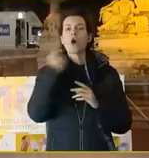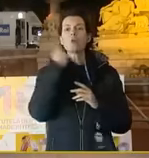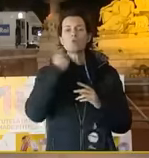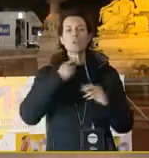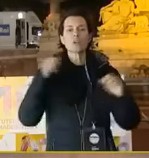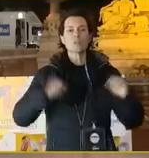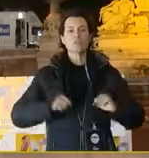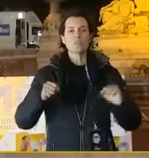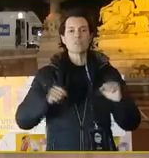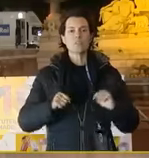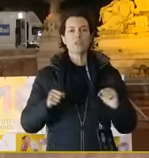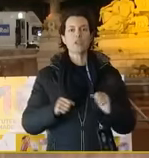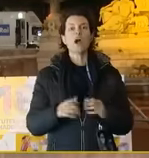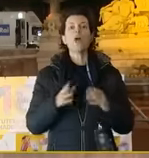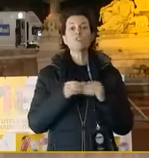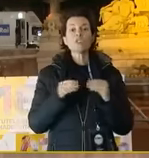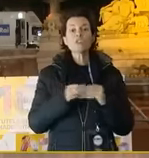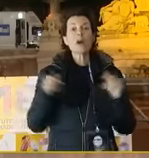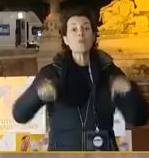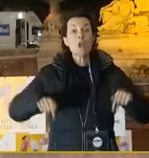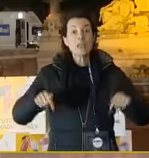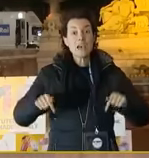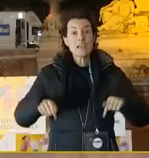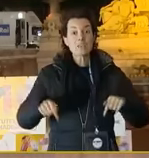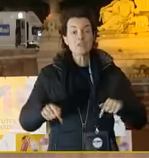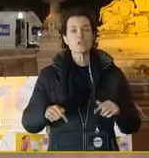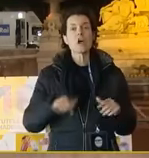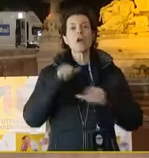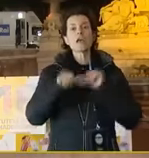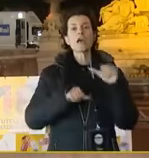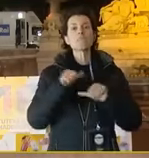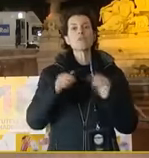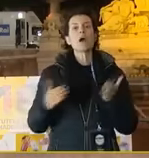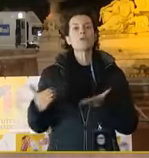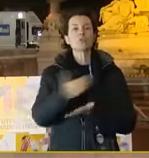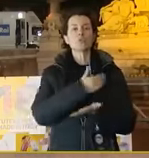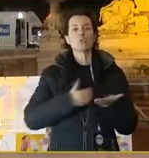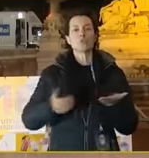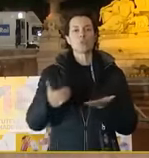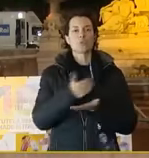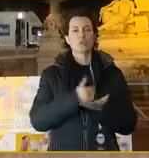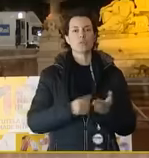possibilità. Facciamolo. Cambiamo tutto.